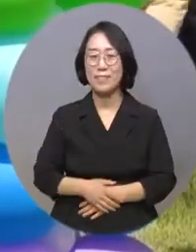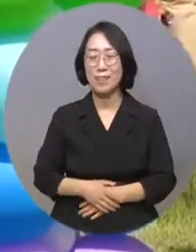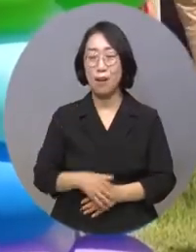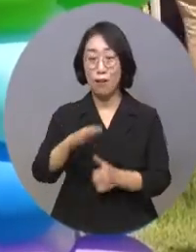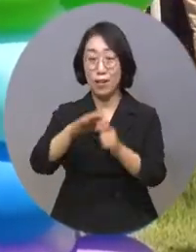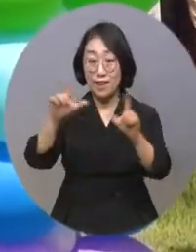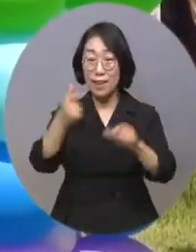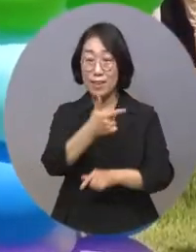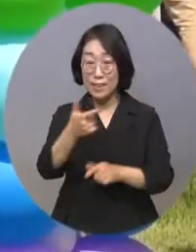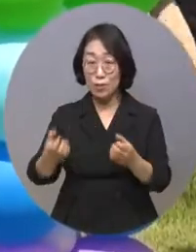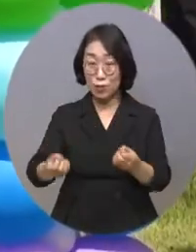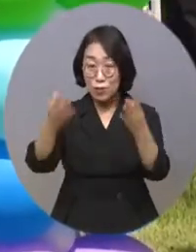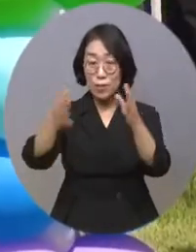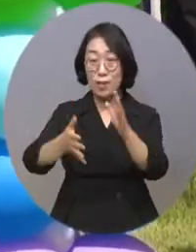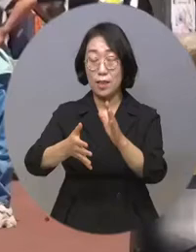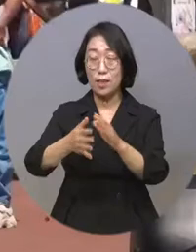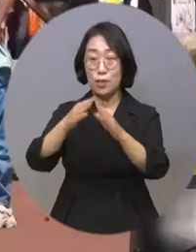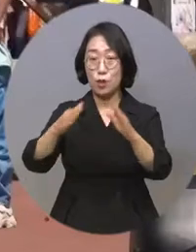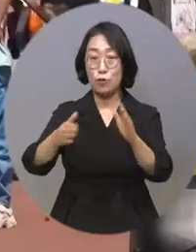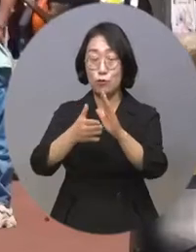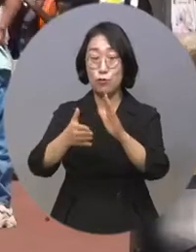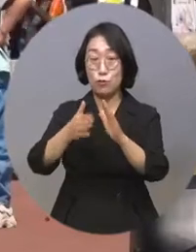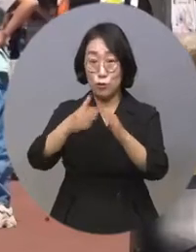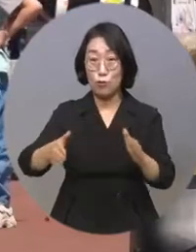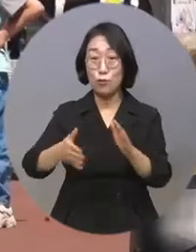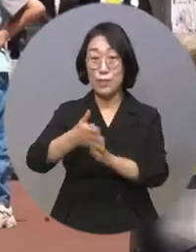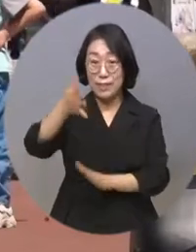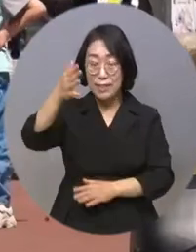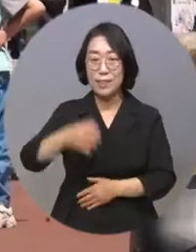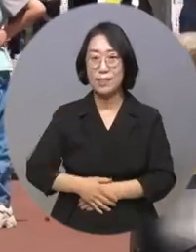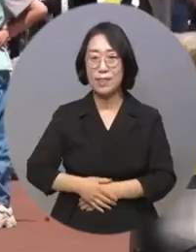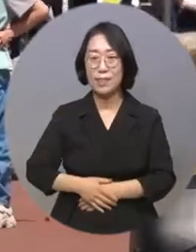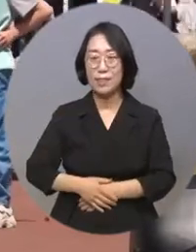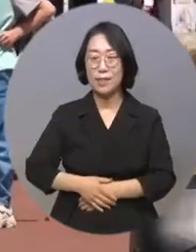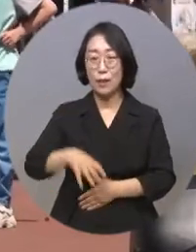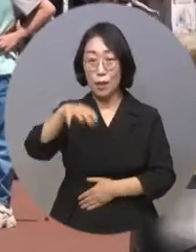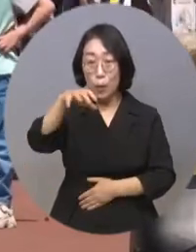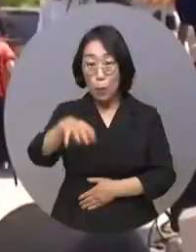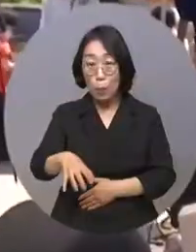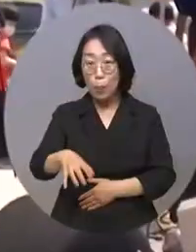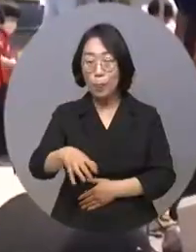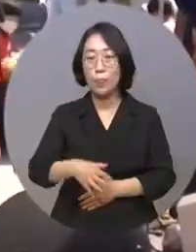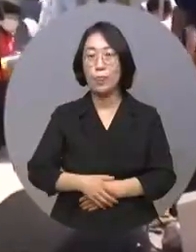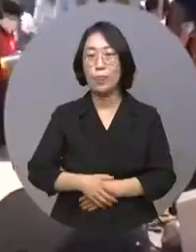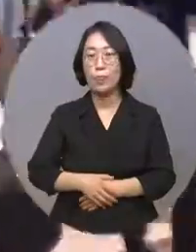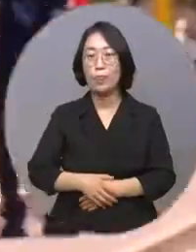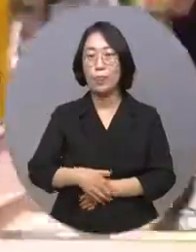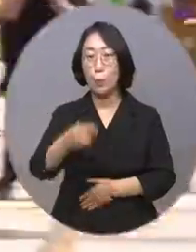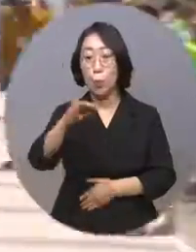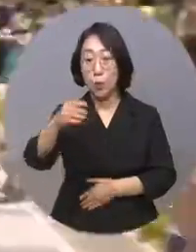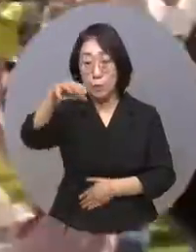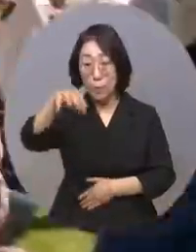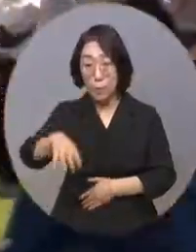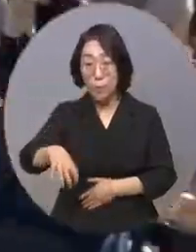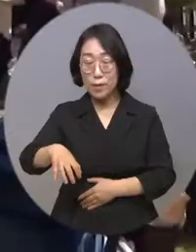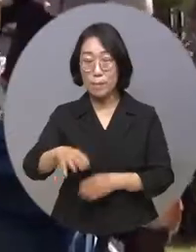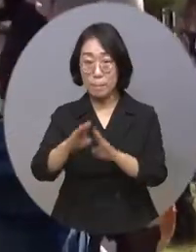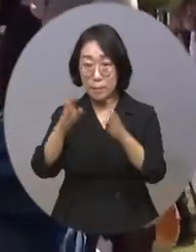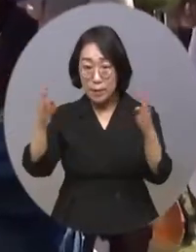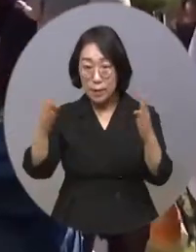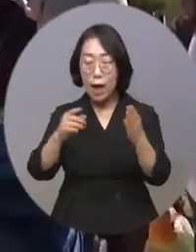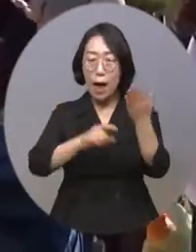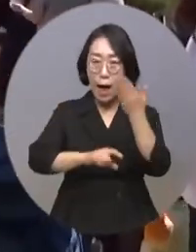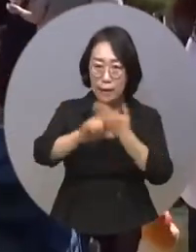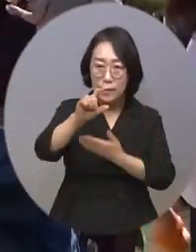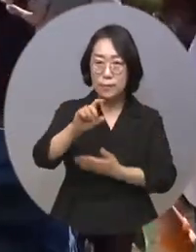어린이날 대축제는 전주시 송천동 도립 어린이창의체험관에서 진행됐으며 어린이 600명을 초대해 오전과